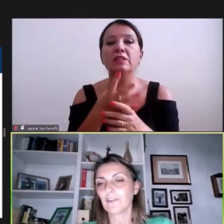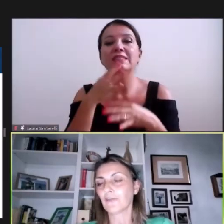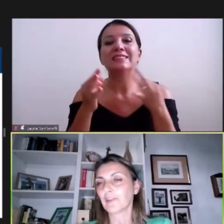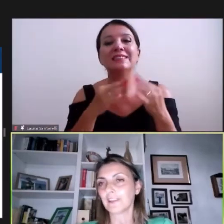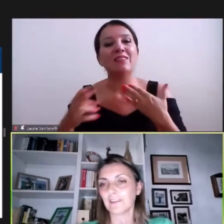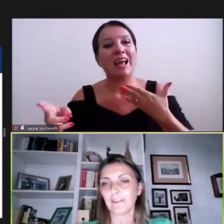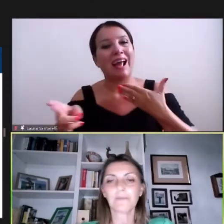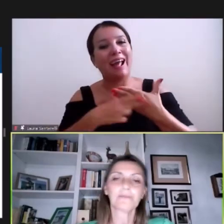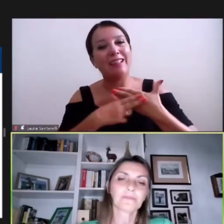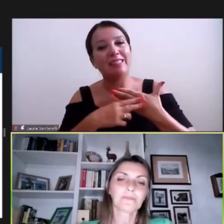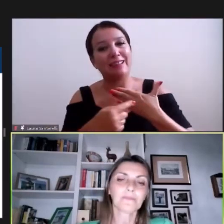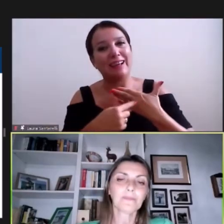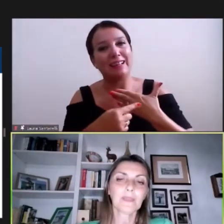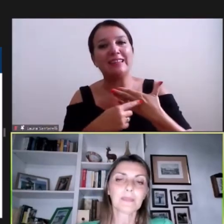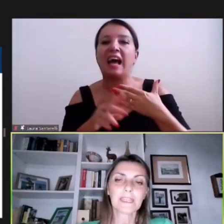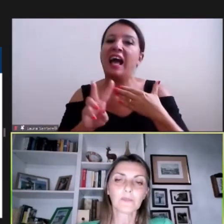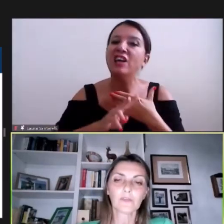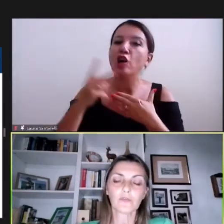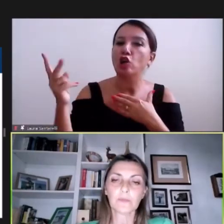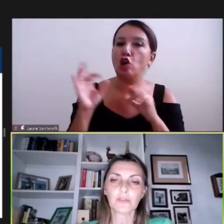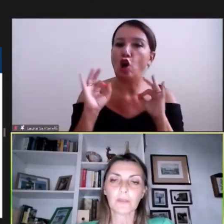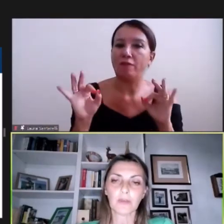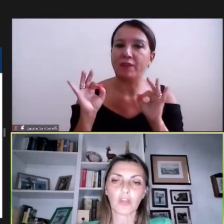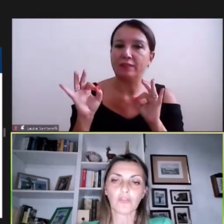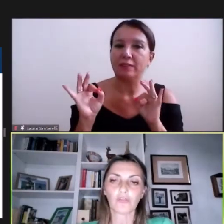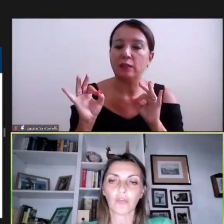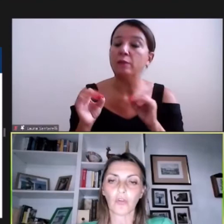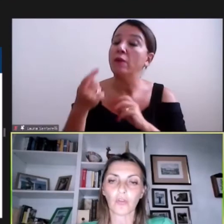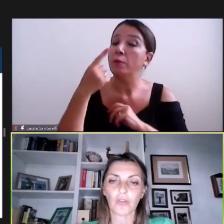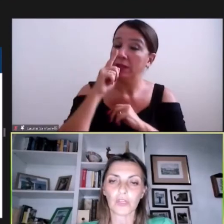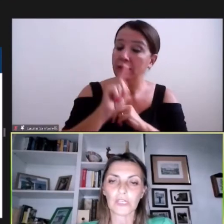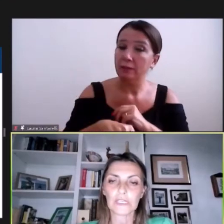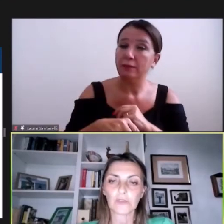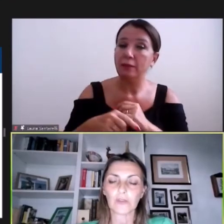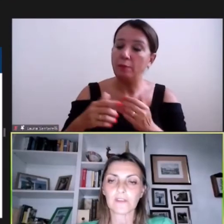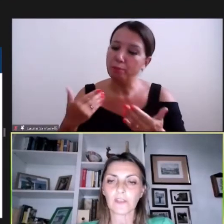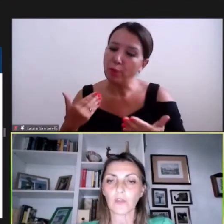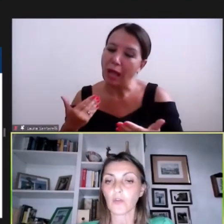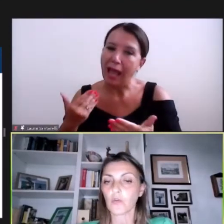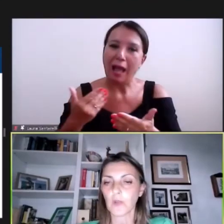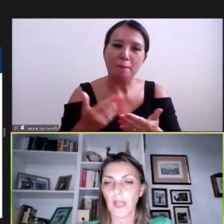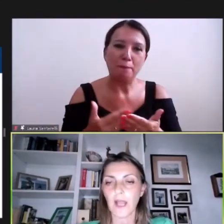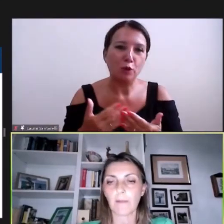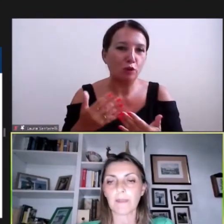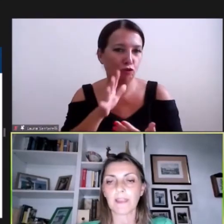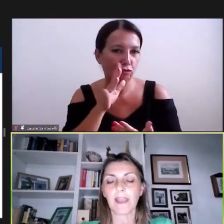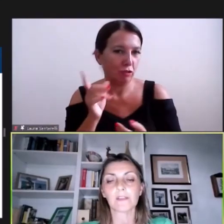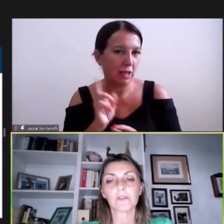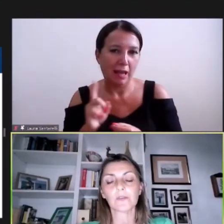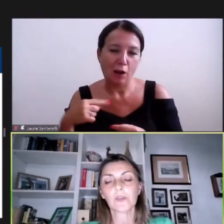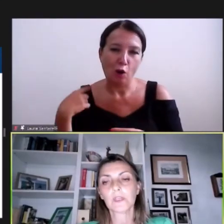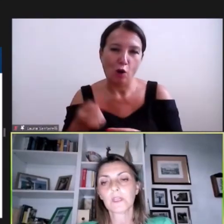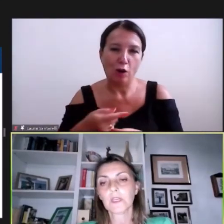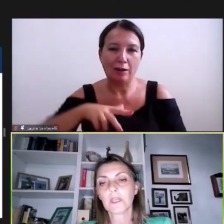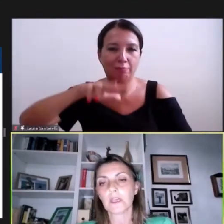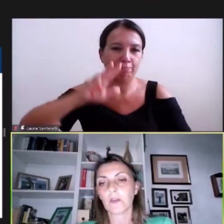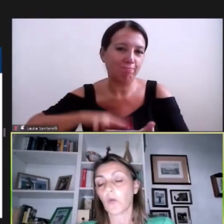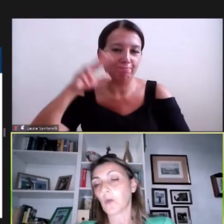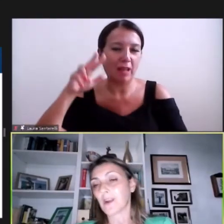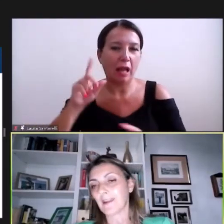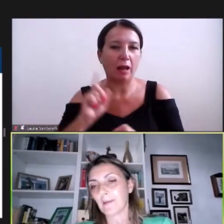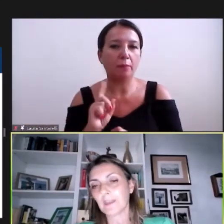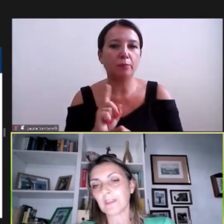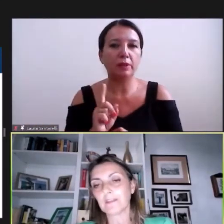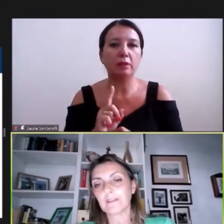un'etichetta innovativa, perché questo tipo di approccio non è stato ancora applicato